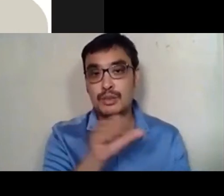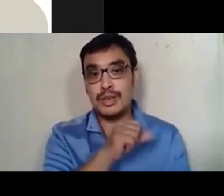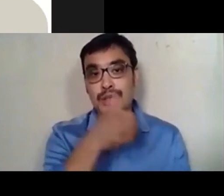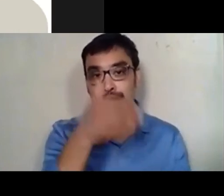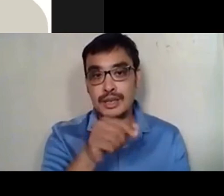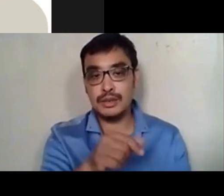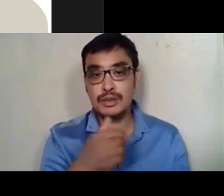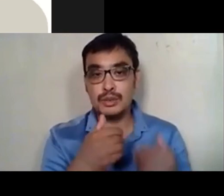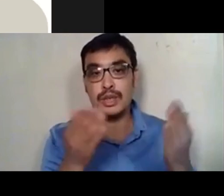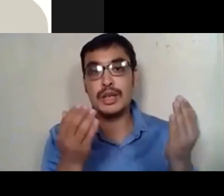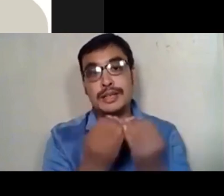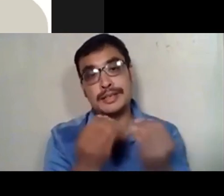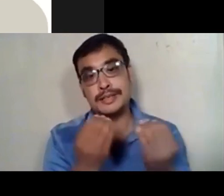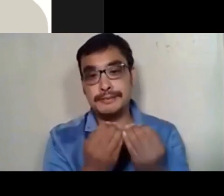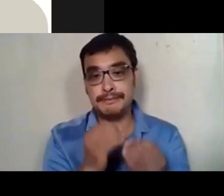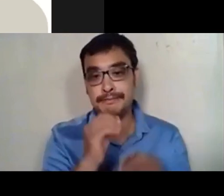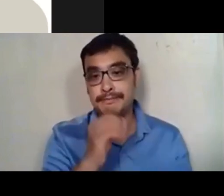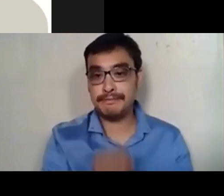पहिला.